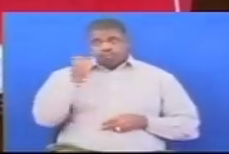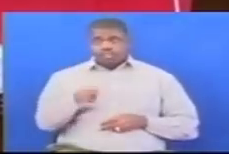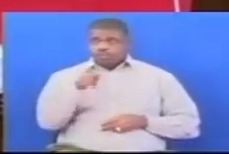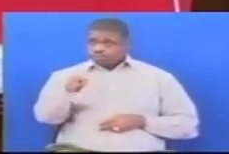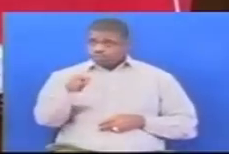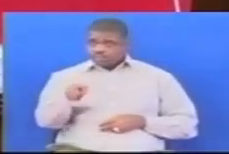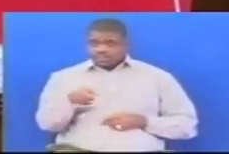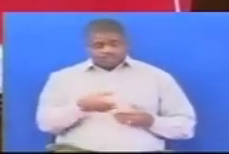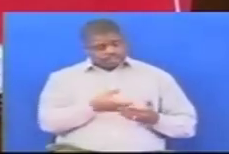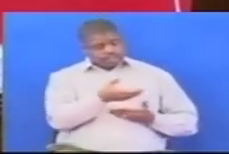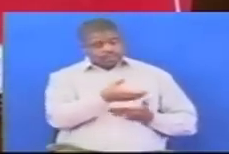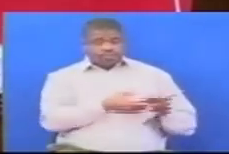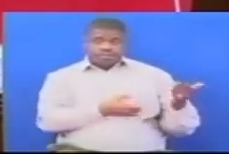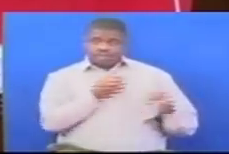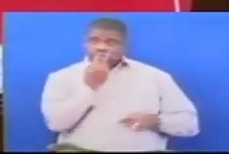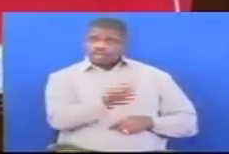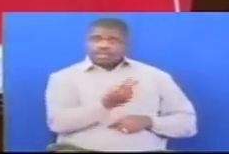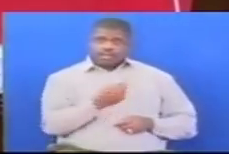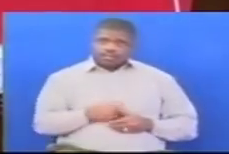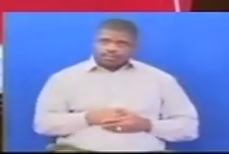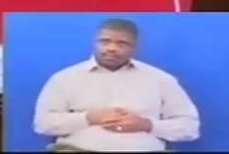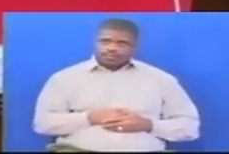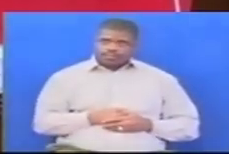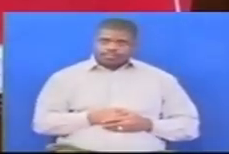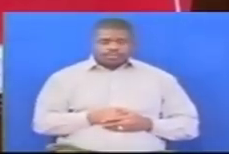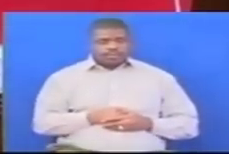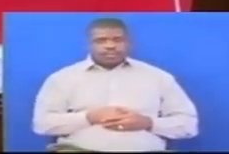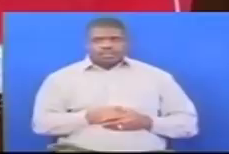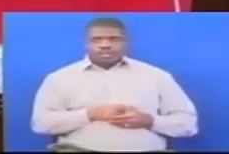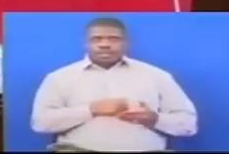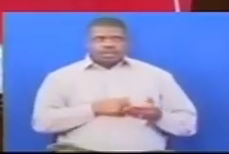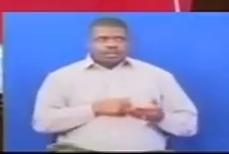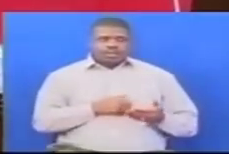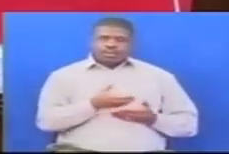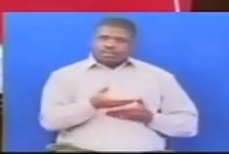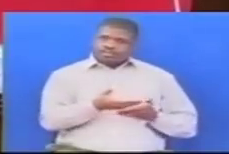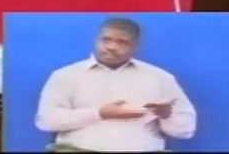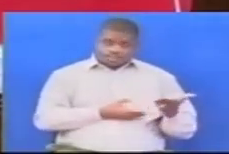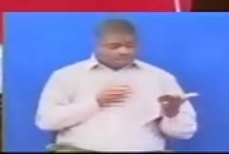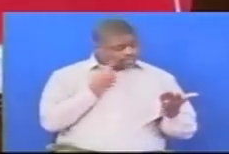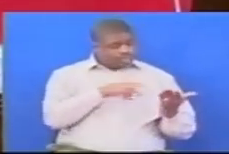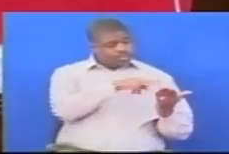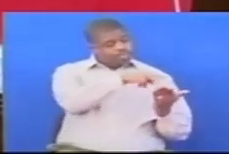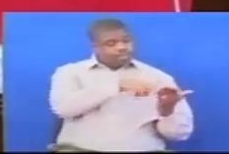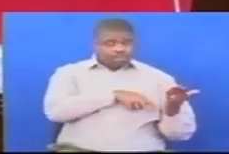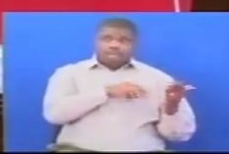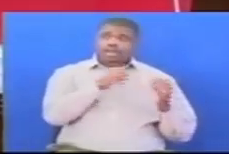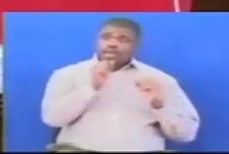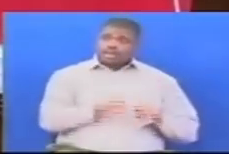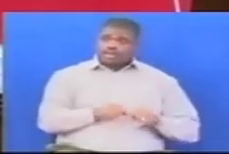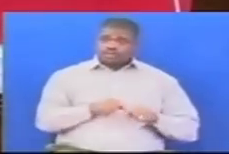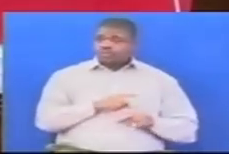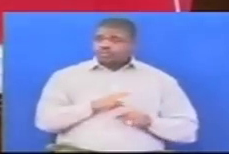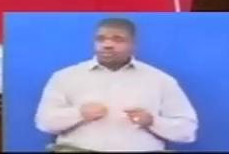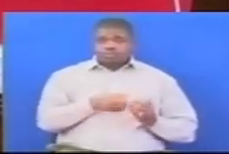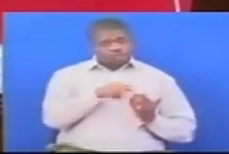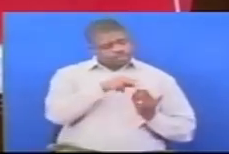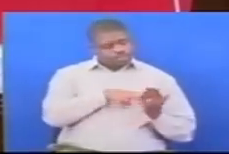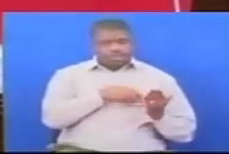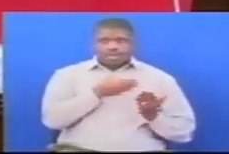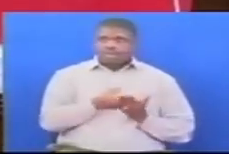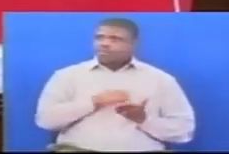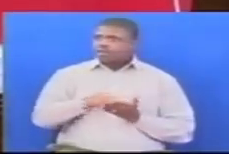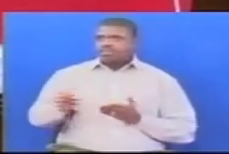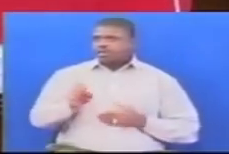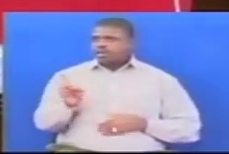angalia certificate. Certificate wanazoleta lazima mzipitie. Sio anaandika certificate mnazipitia haraka haraka